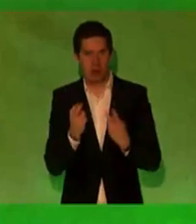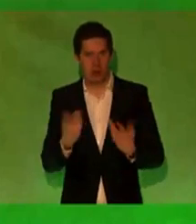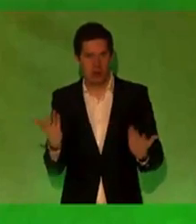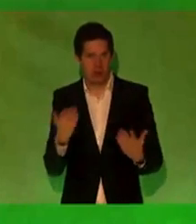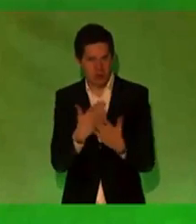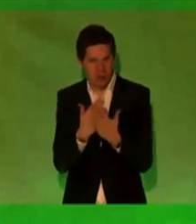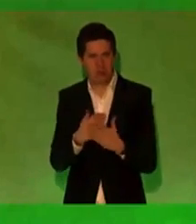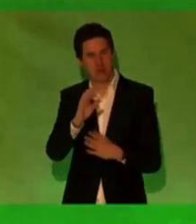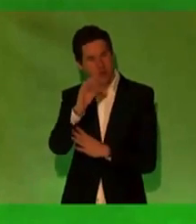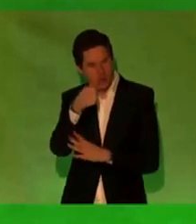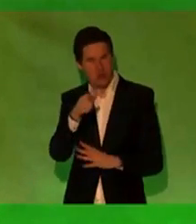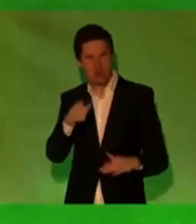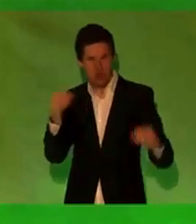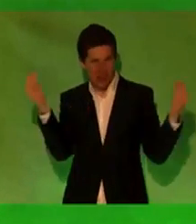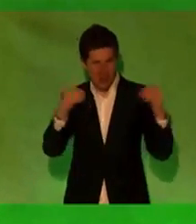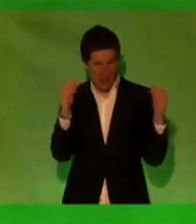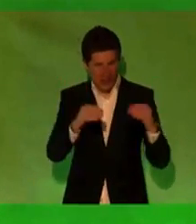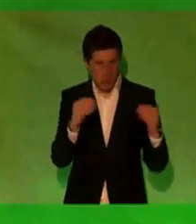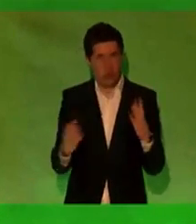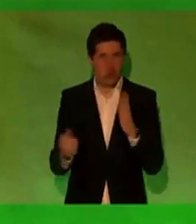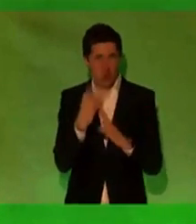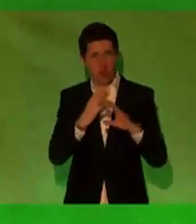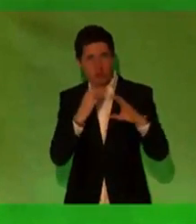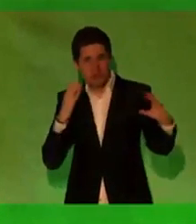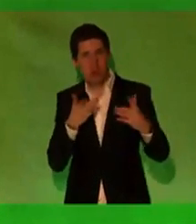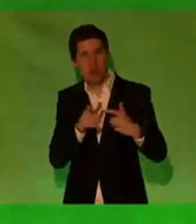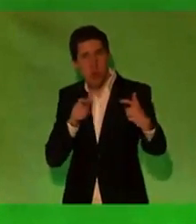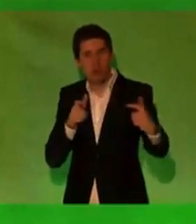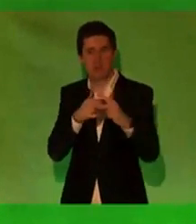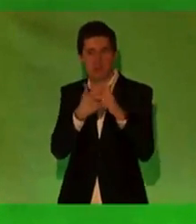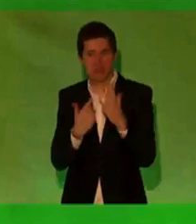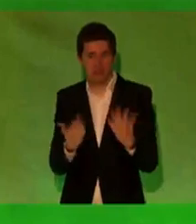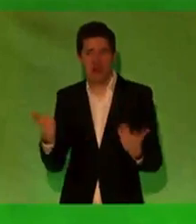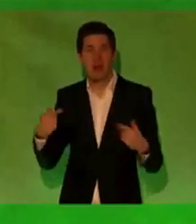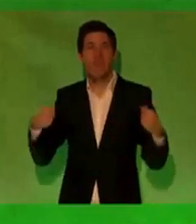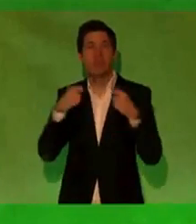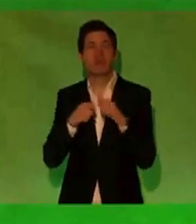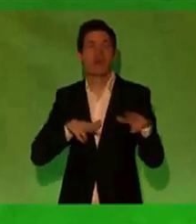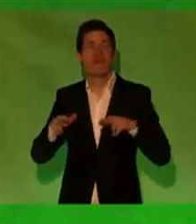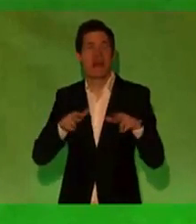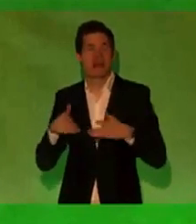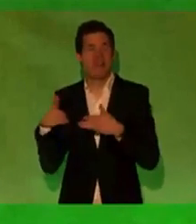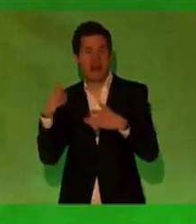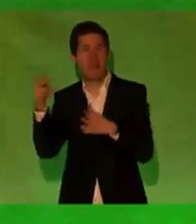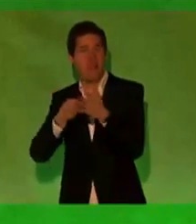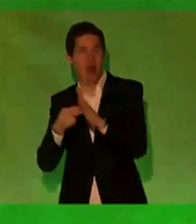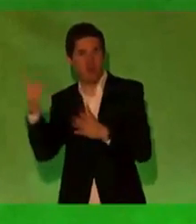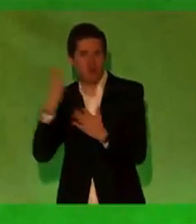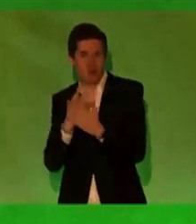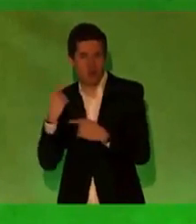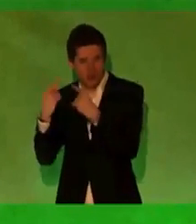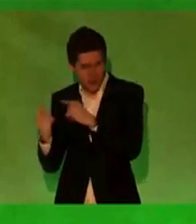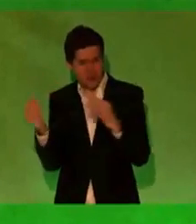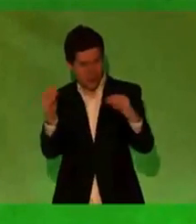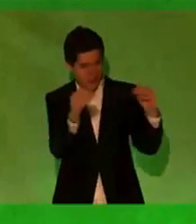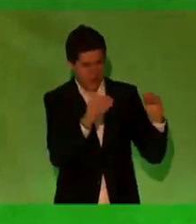steht erst an zu investieren, was mit Bundesverkehrswegeplan und anderen Instrumenten ja passieren soll. Und dann können wir